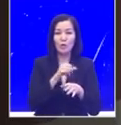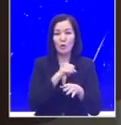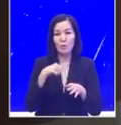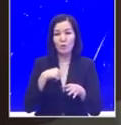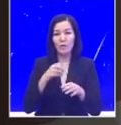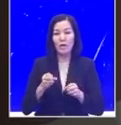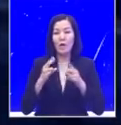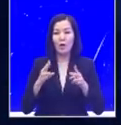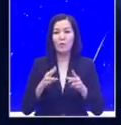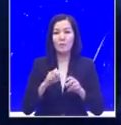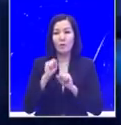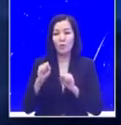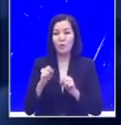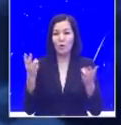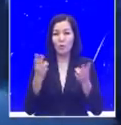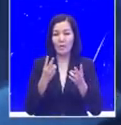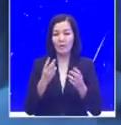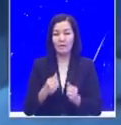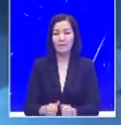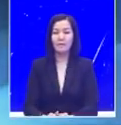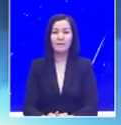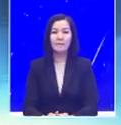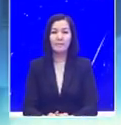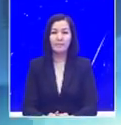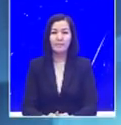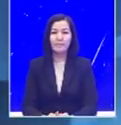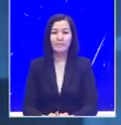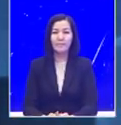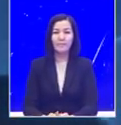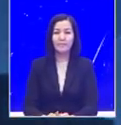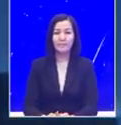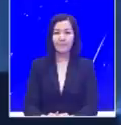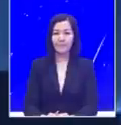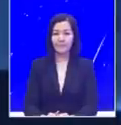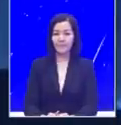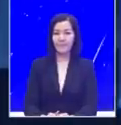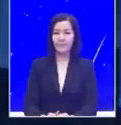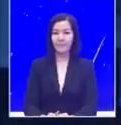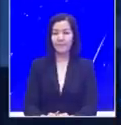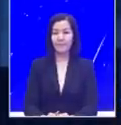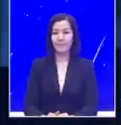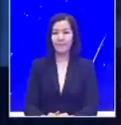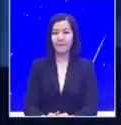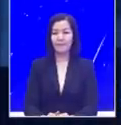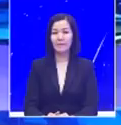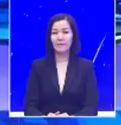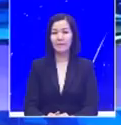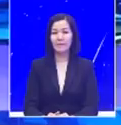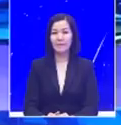үшін сақтансаң сақтайды деген. Қабжат Мұхамеджан, Жасұлан Шымкенже, Жетісу арнасы, Талдықорған.